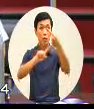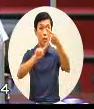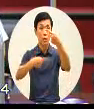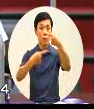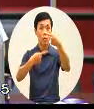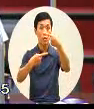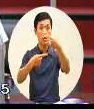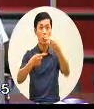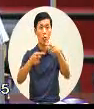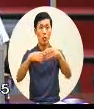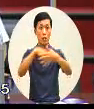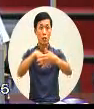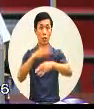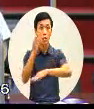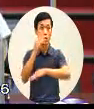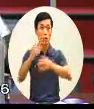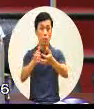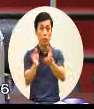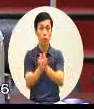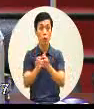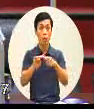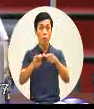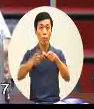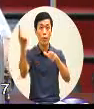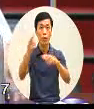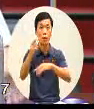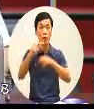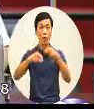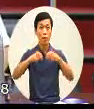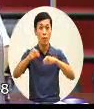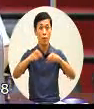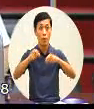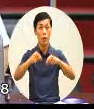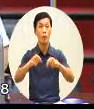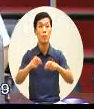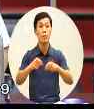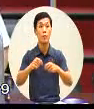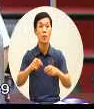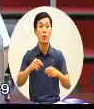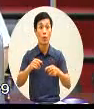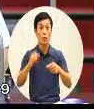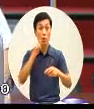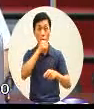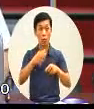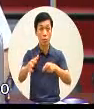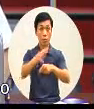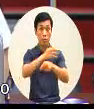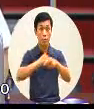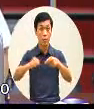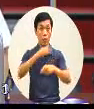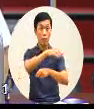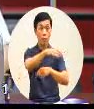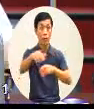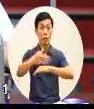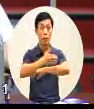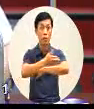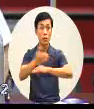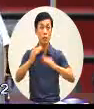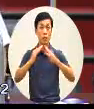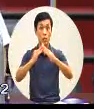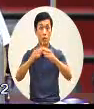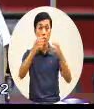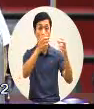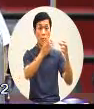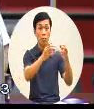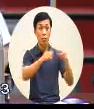政部的公布，好、哦、办法，咱叫来做，因为专国然后其他管区无人实